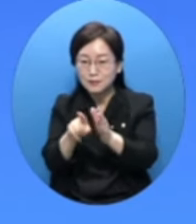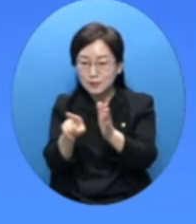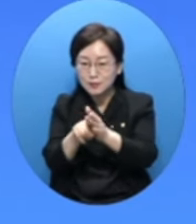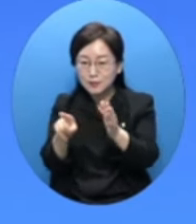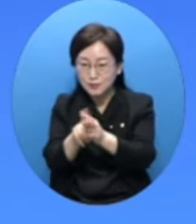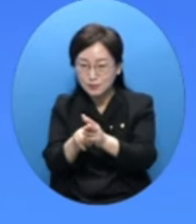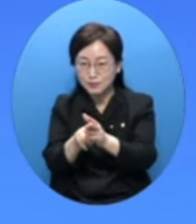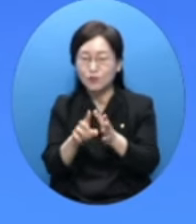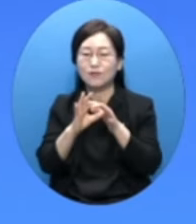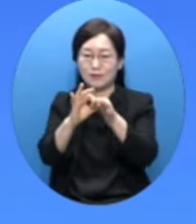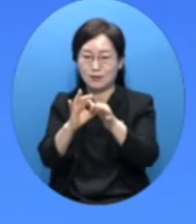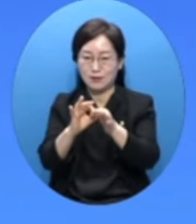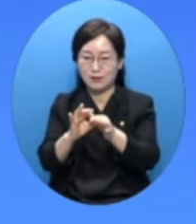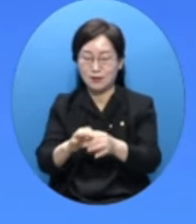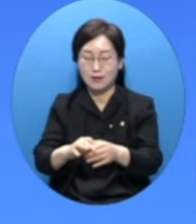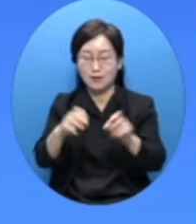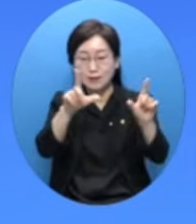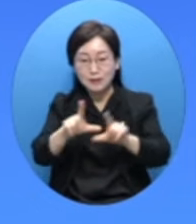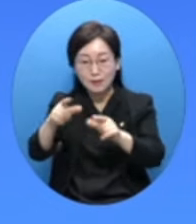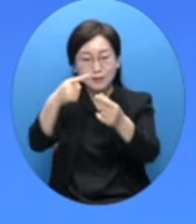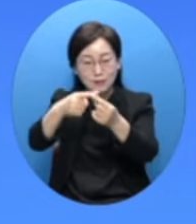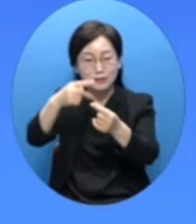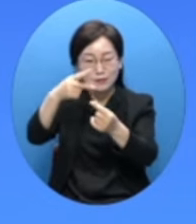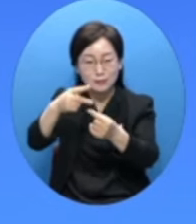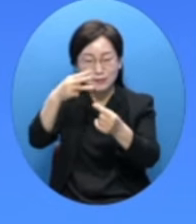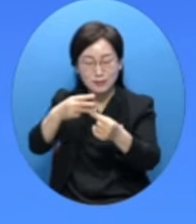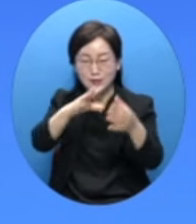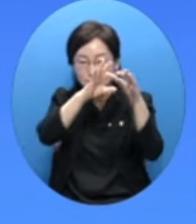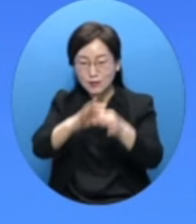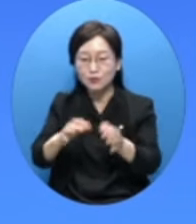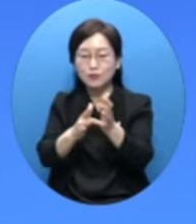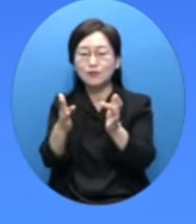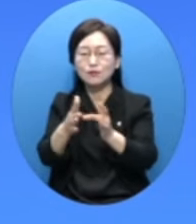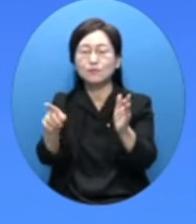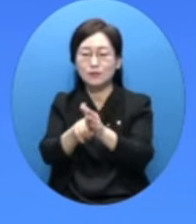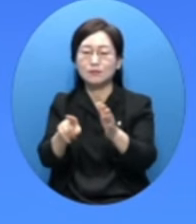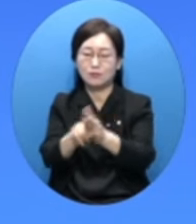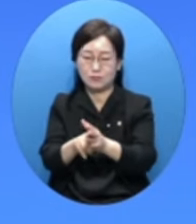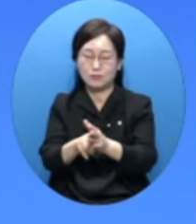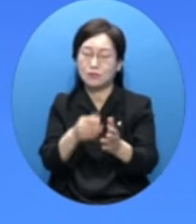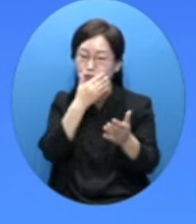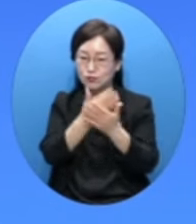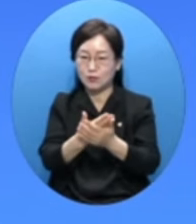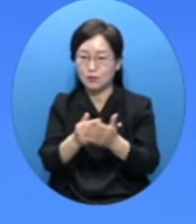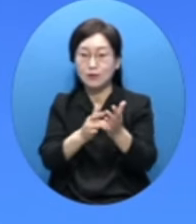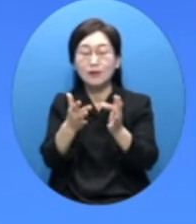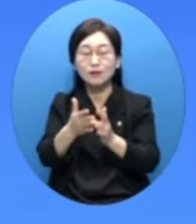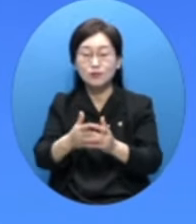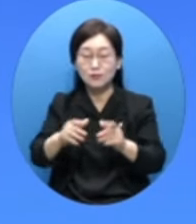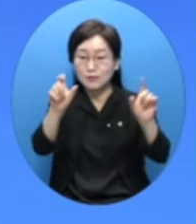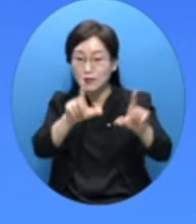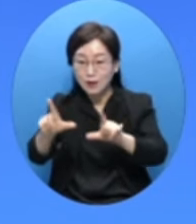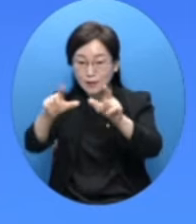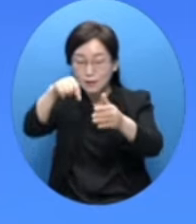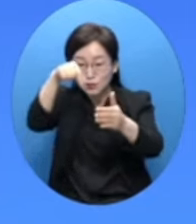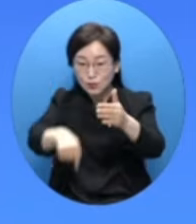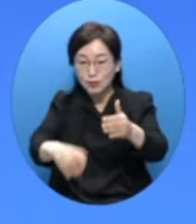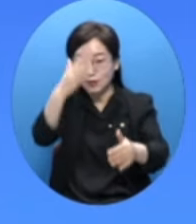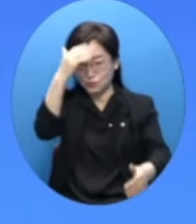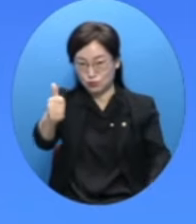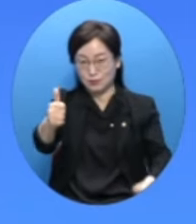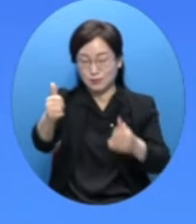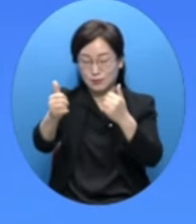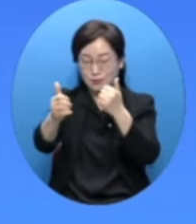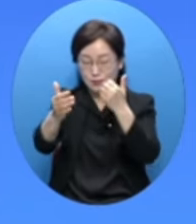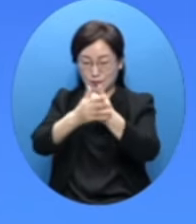것입니다. 우리 삶의 첫째도 예수님, 둘째도 예수님, 마지막도 예수님인 것입니다. 예수님이 우리 삶의 주인이 되시기 때문에 우리 주님을 기쁘시게